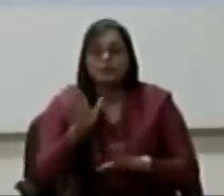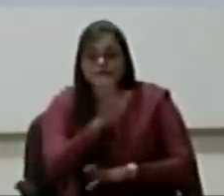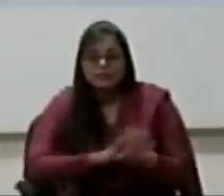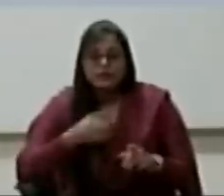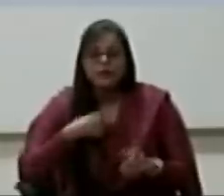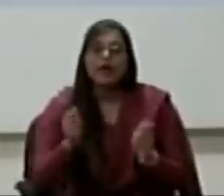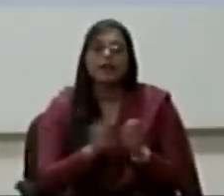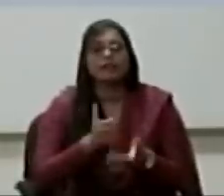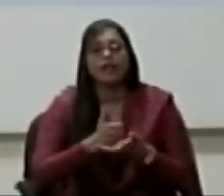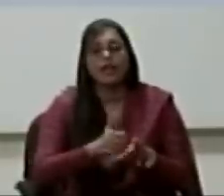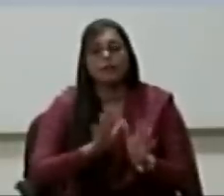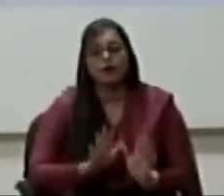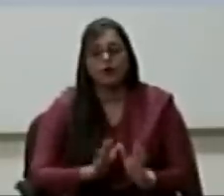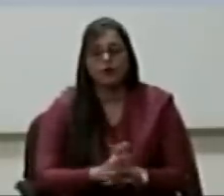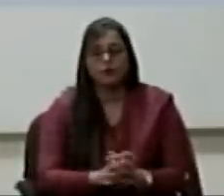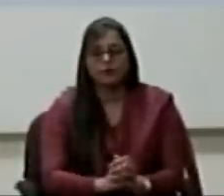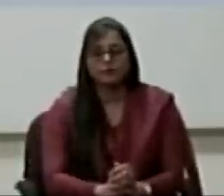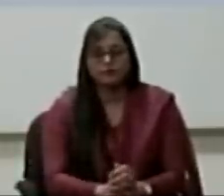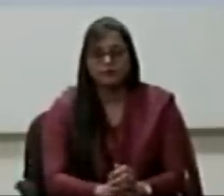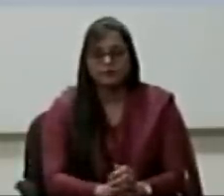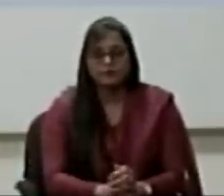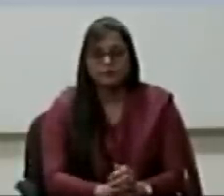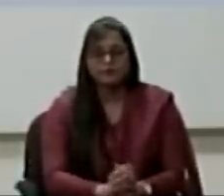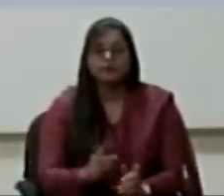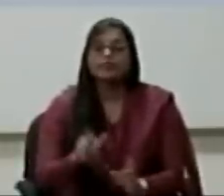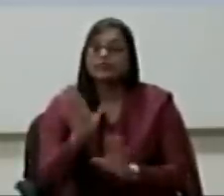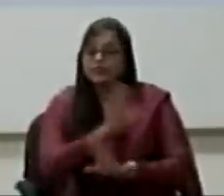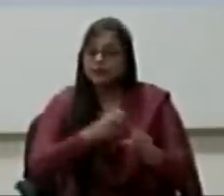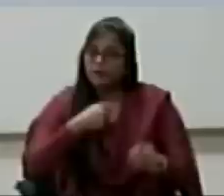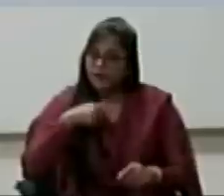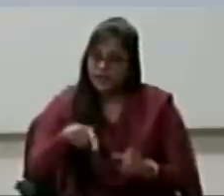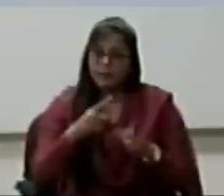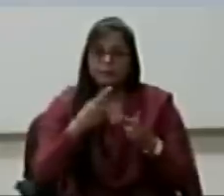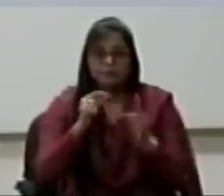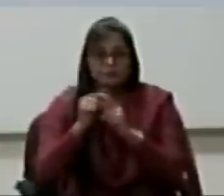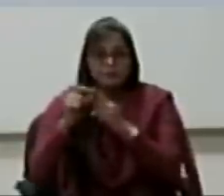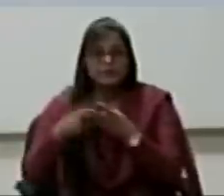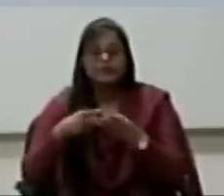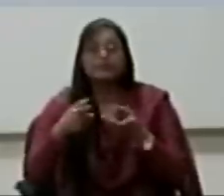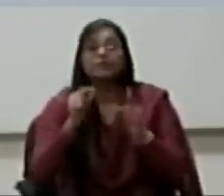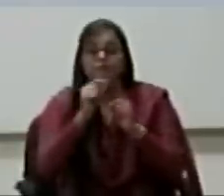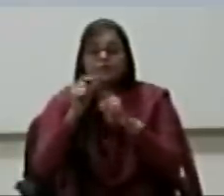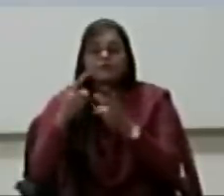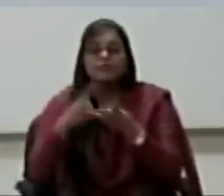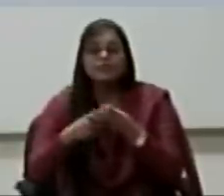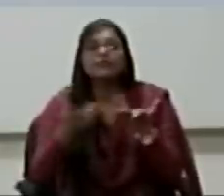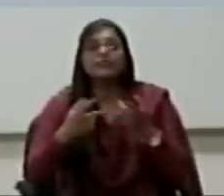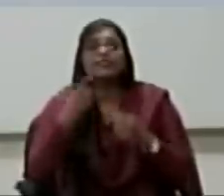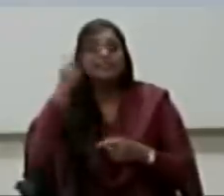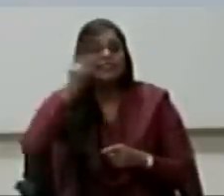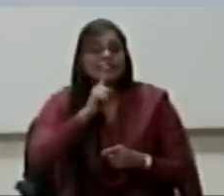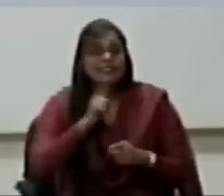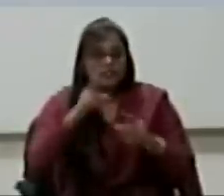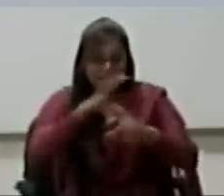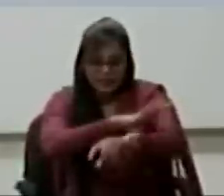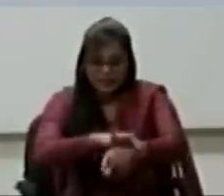এবং যারা করোনা আক্রান্ত ব্যক্তি তাদের সেবায় আমরা এই কার্যক্রমগুলো অব্যাহত রাখতে পারি এবং আমাদের